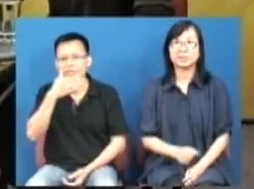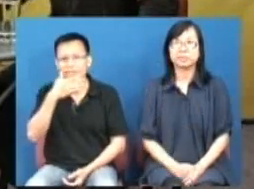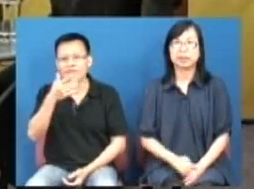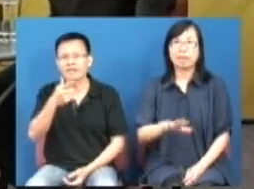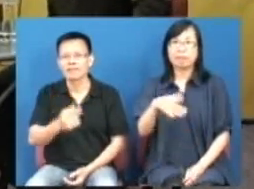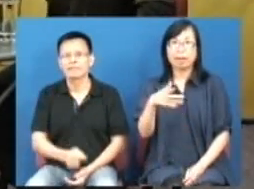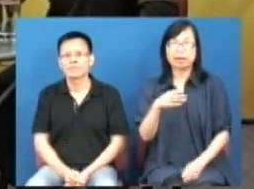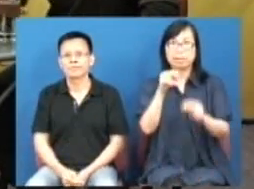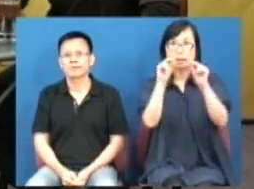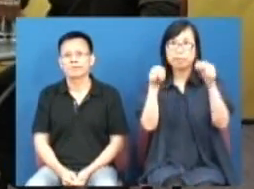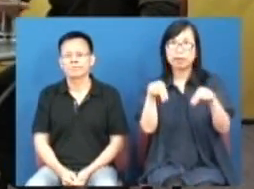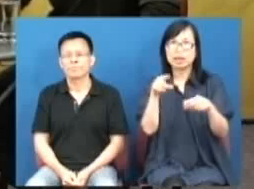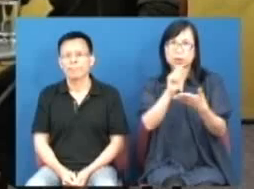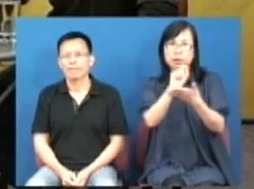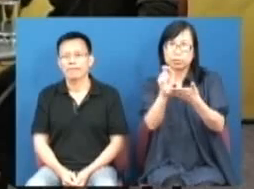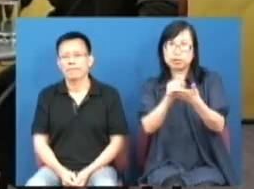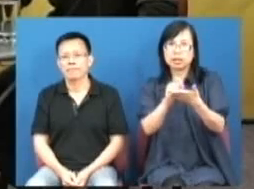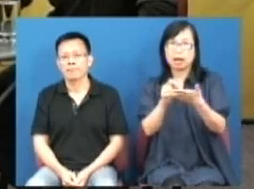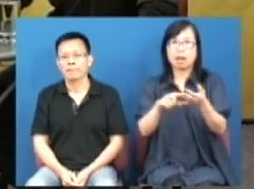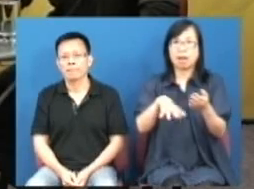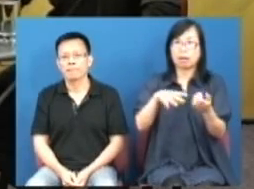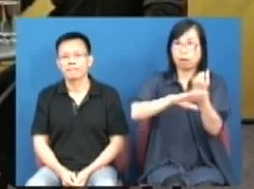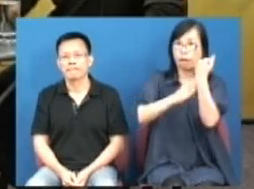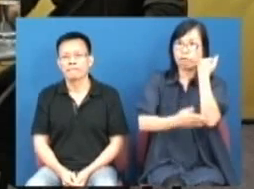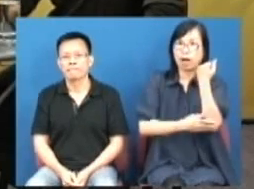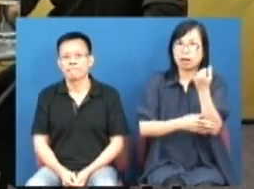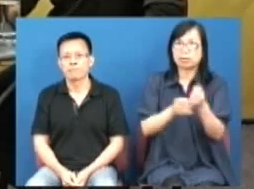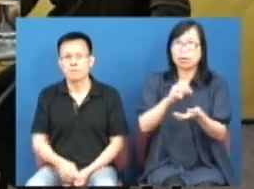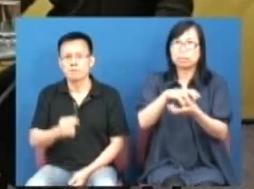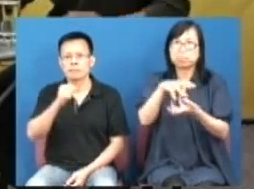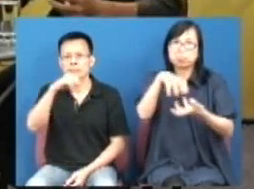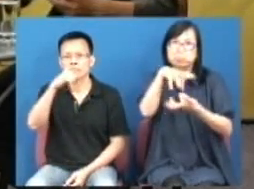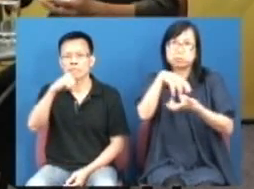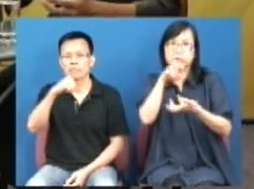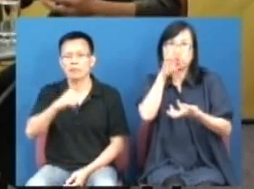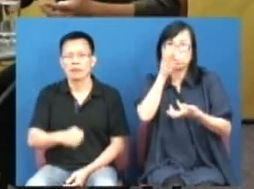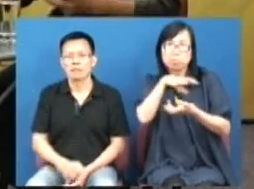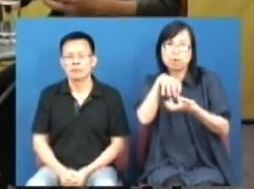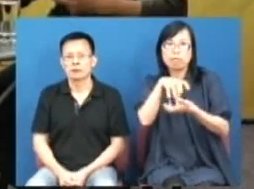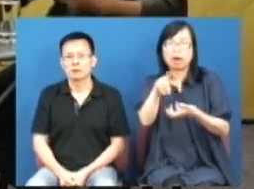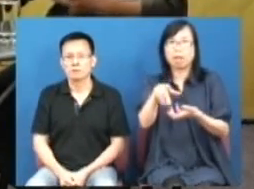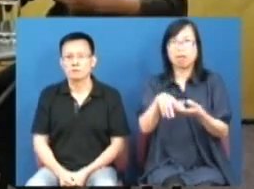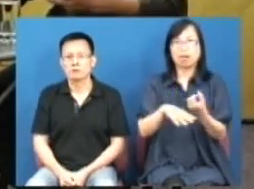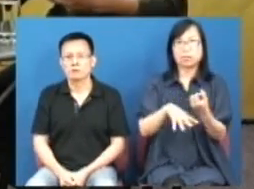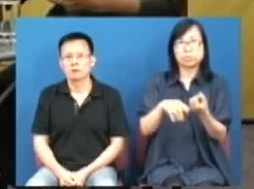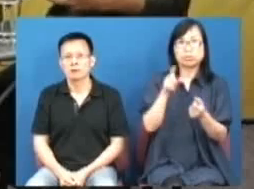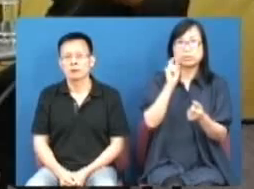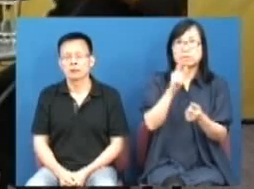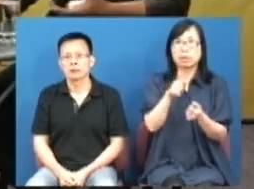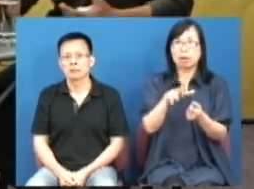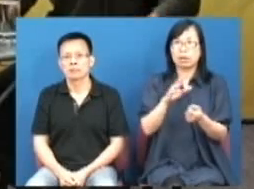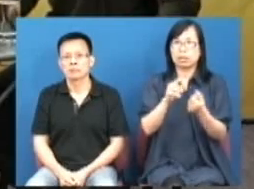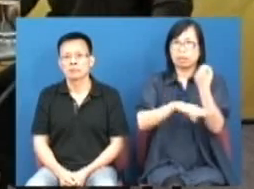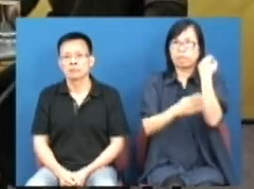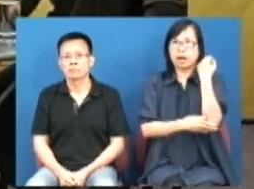喂，但係問題係，佢寫到嗱，佢嗰個執法咧寫到咁含糊啦。 嗯。 咁啊，好似有啲人就話：，你咁樣執法咧，執法都個可行